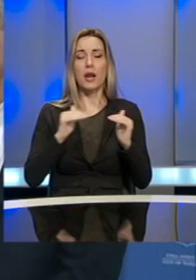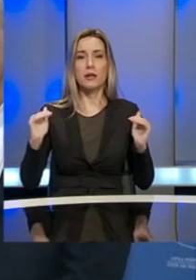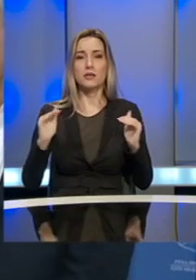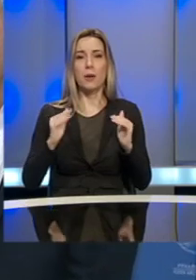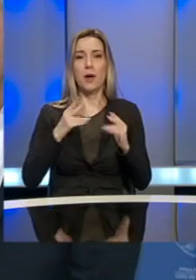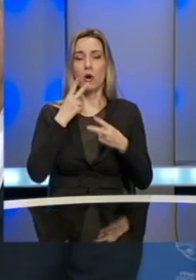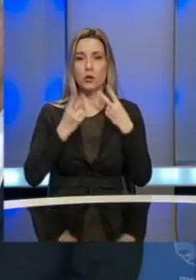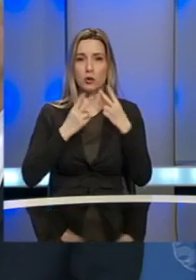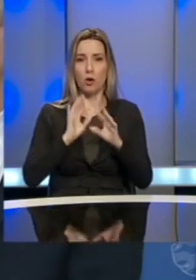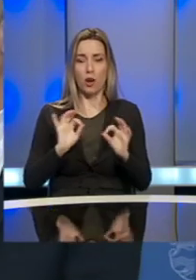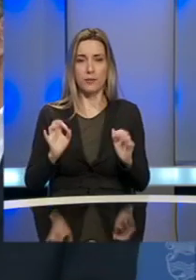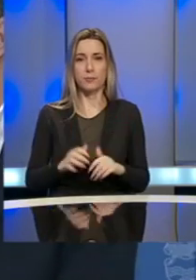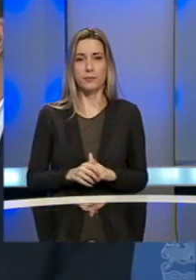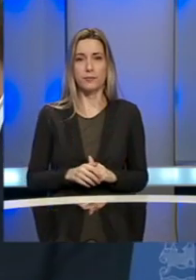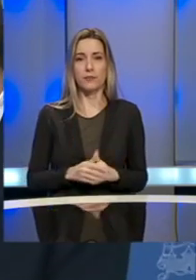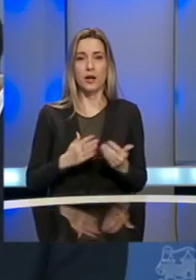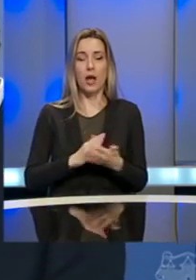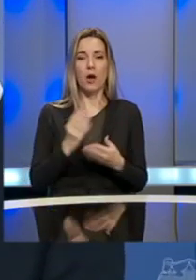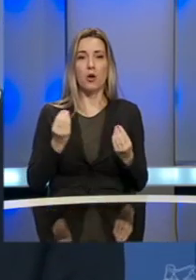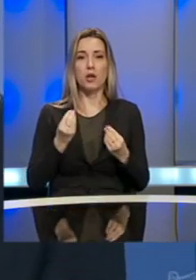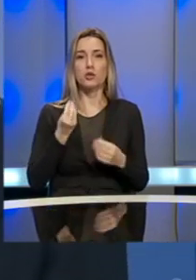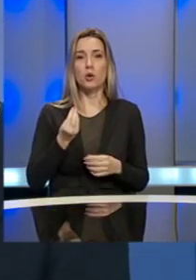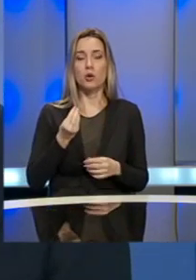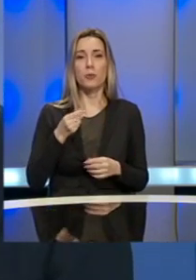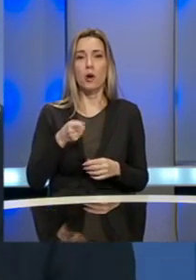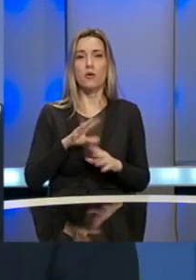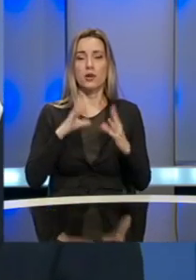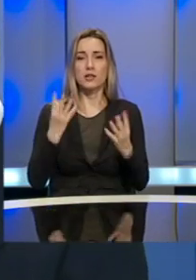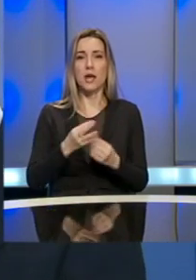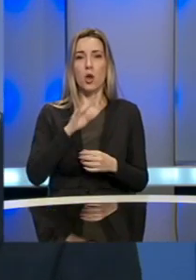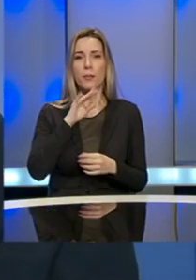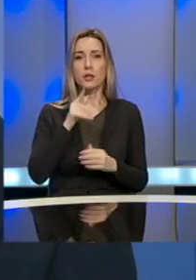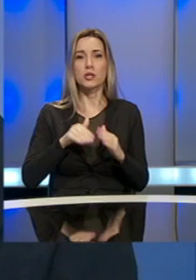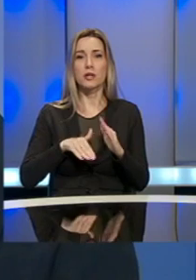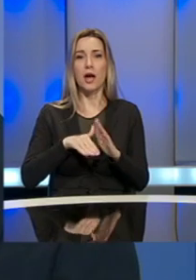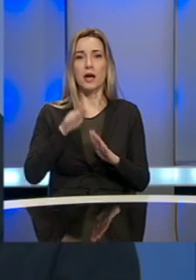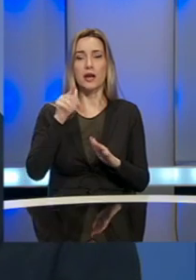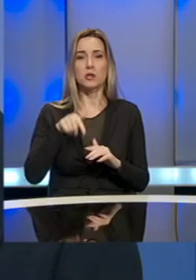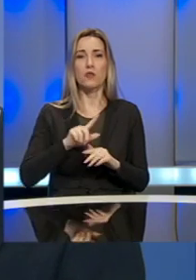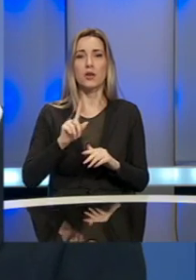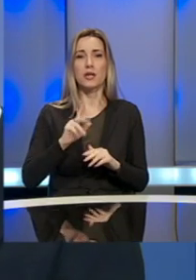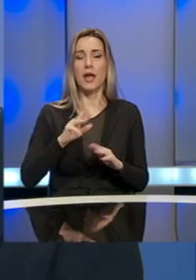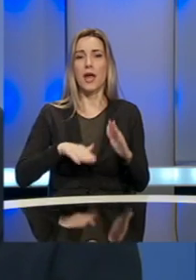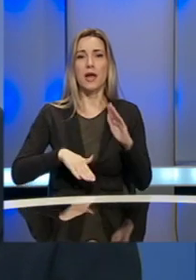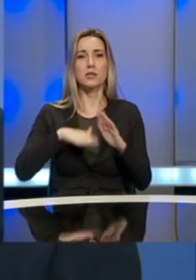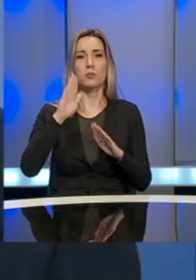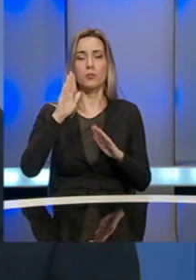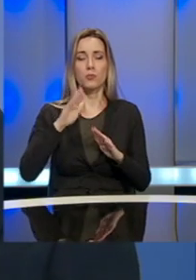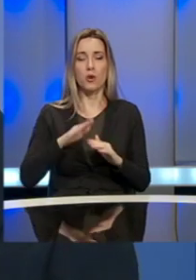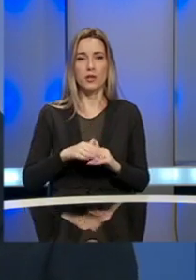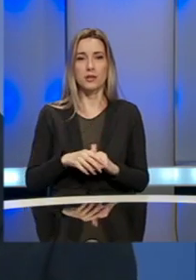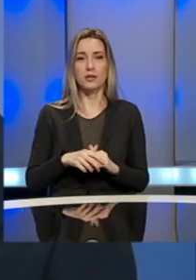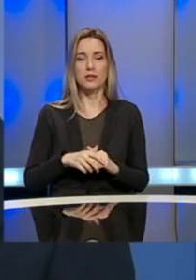kontrole. Ako je nešto dobro u cijeloj ovoj priči, dakle, da rast ovih dana nije eksponencijalan, sad inženjerski moram